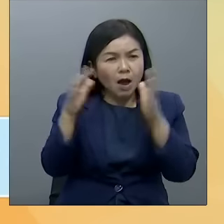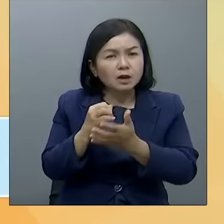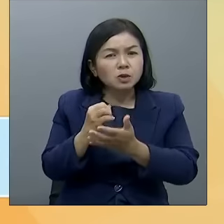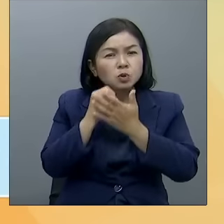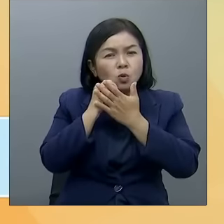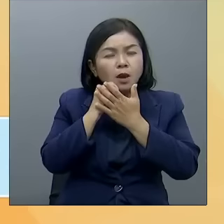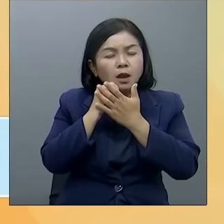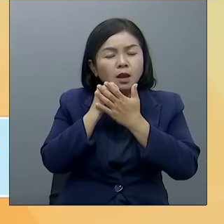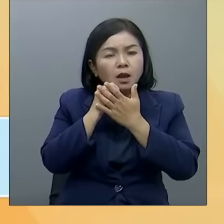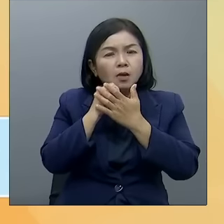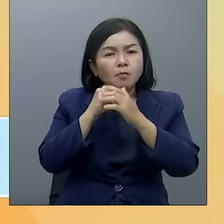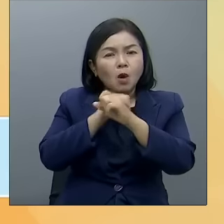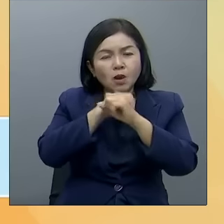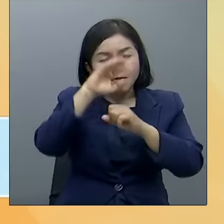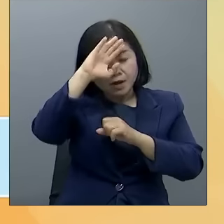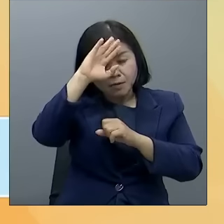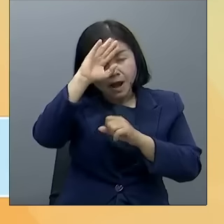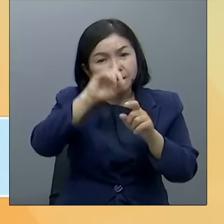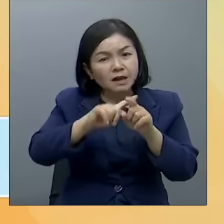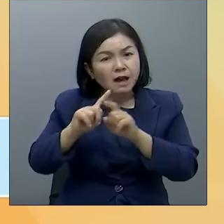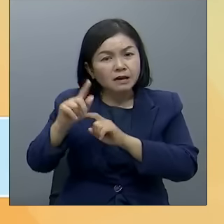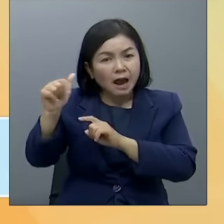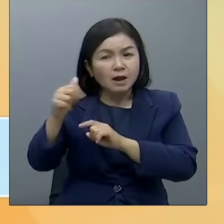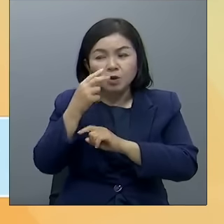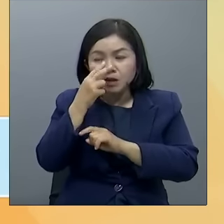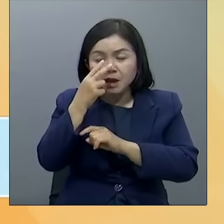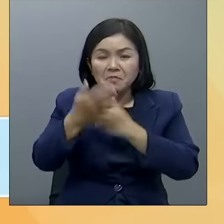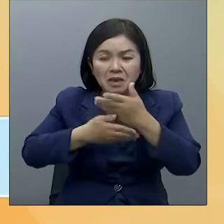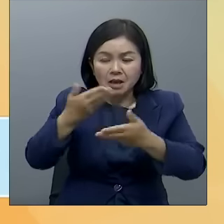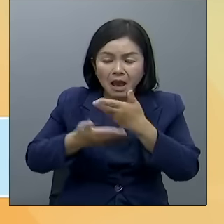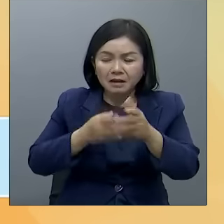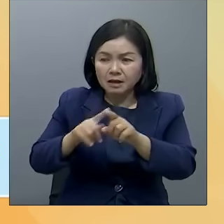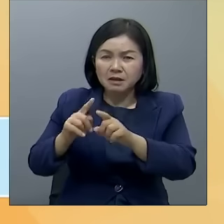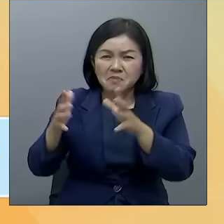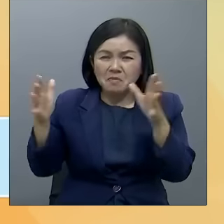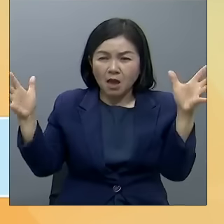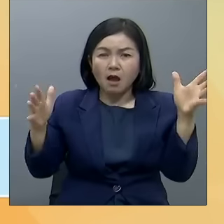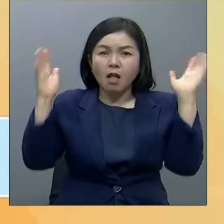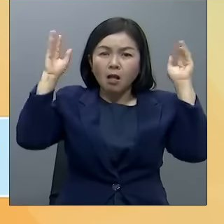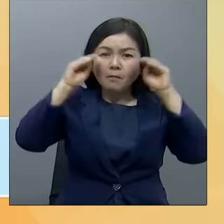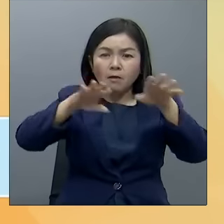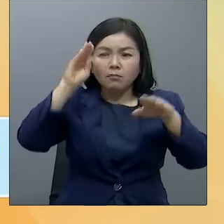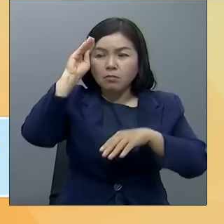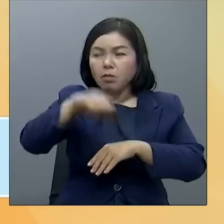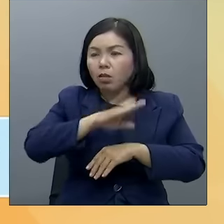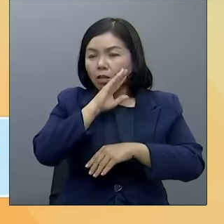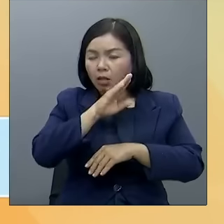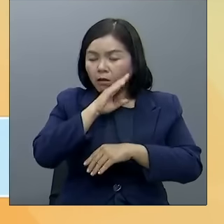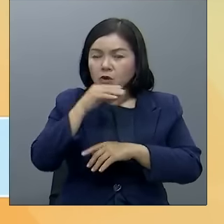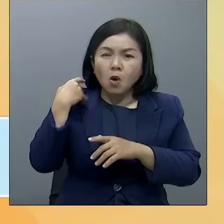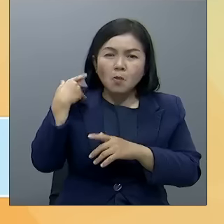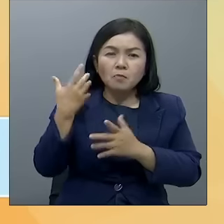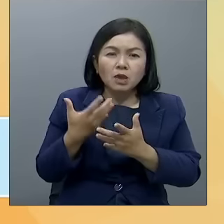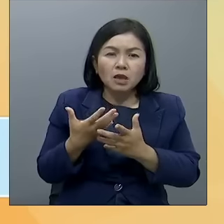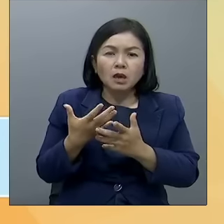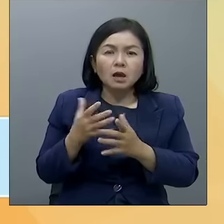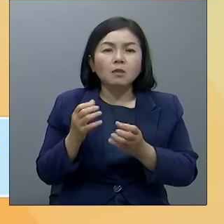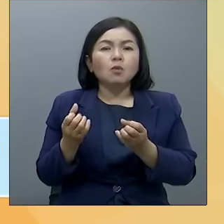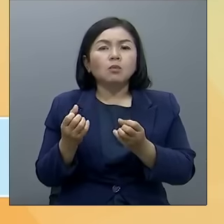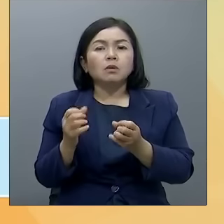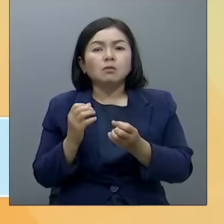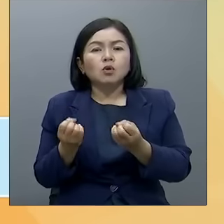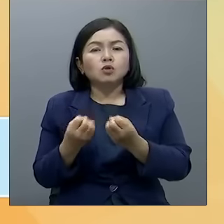าดนะครับซึ่งหลายๆครั้งเนี่ยอาจจะมีการโฆษณาเกินจริงนะครับถึงสรรพคุณในการที่จะบำรุงไตในการที่จะบ